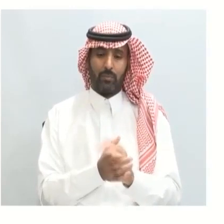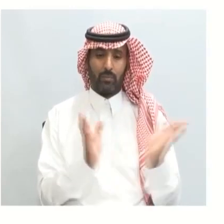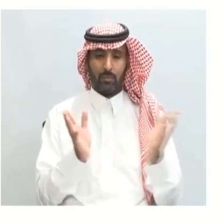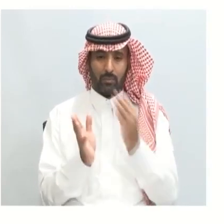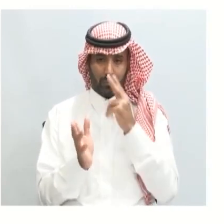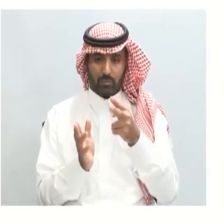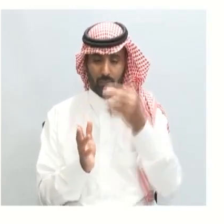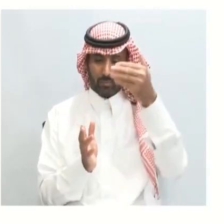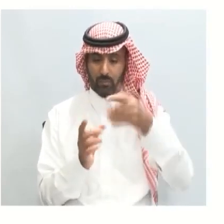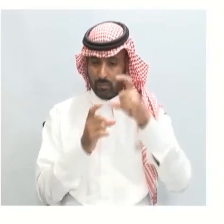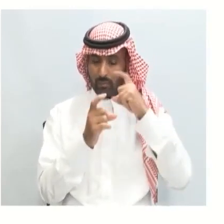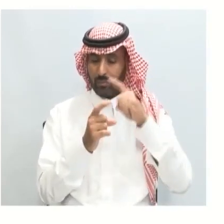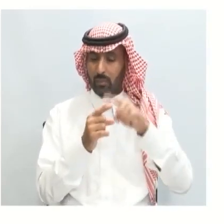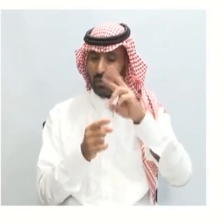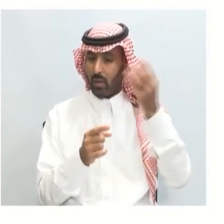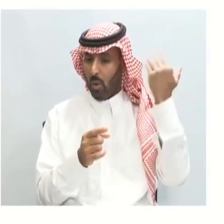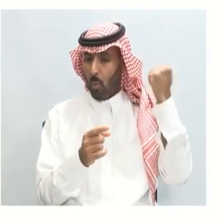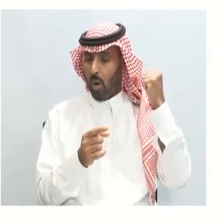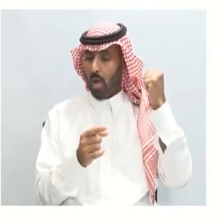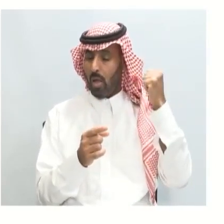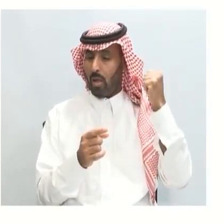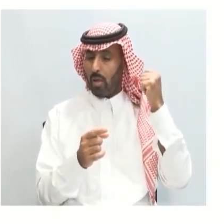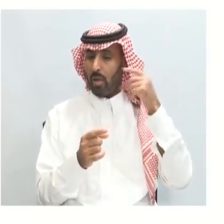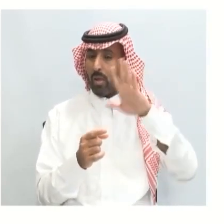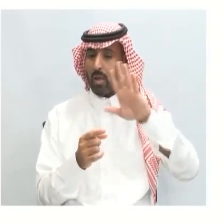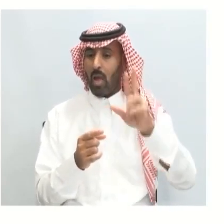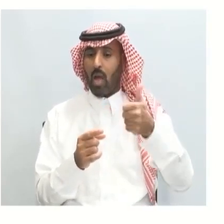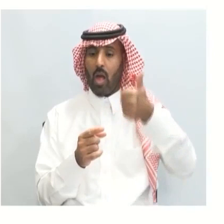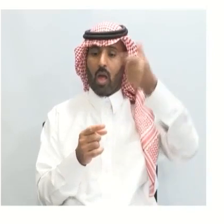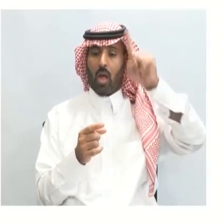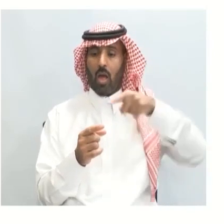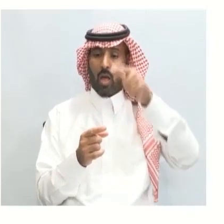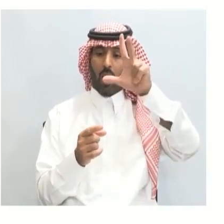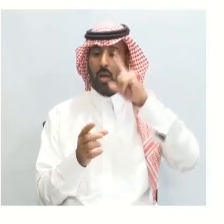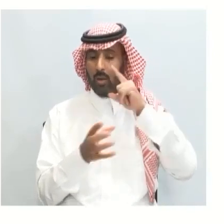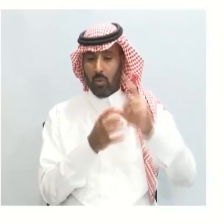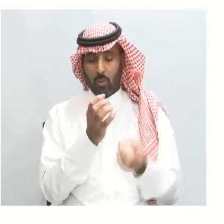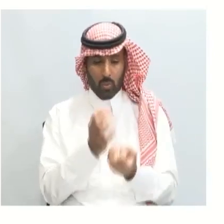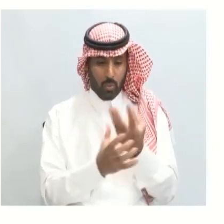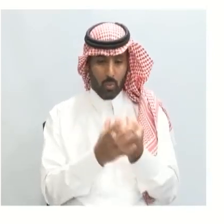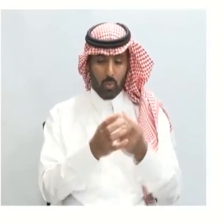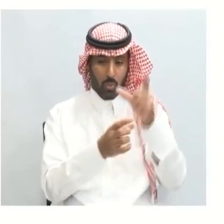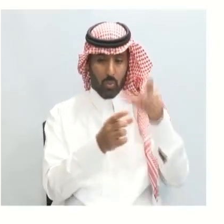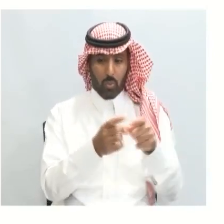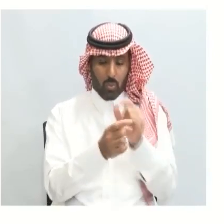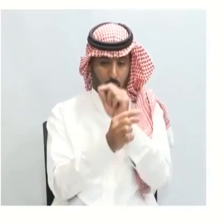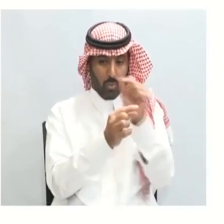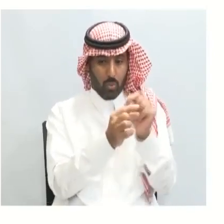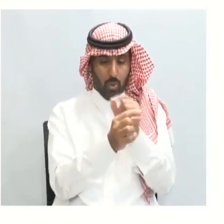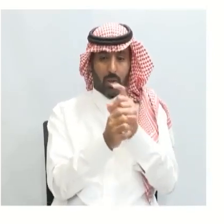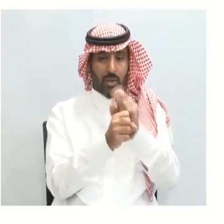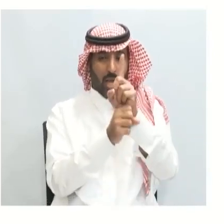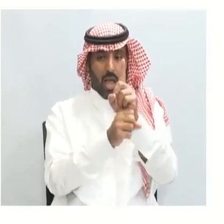الان نظر لهذه الصوره وهي التجربه التي قام بها شا عند تسخين الاسطوانه تزداد الطاقه الحركيه لجسيمات الغاز لاحظ